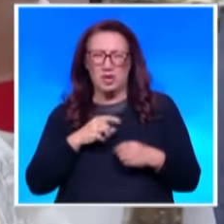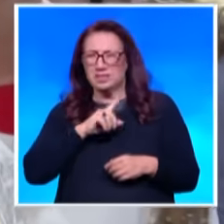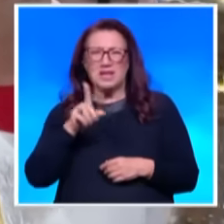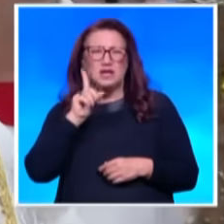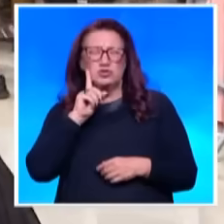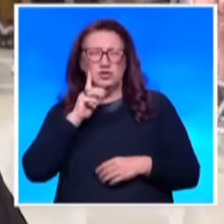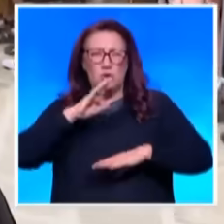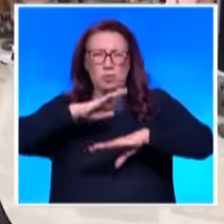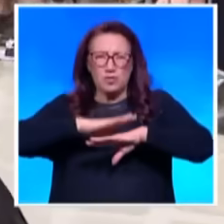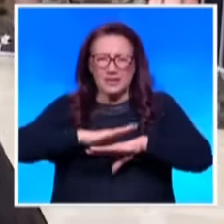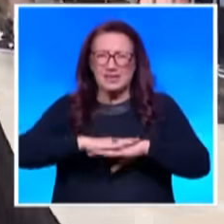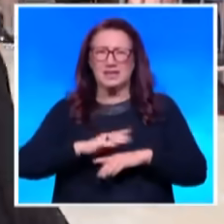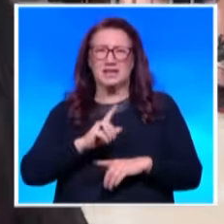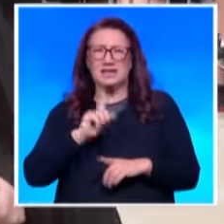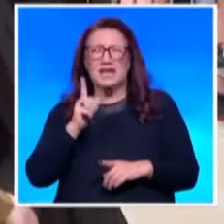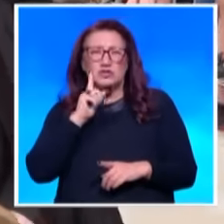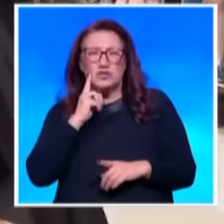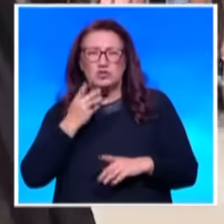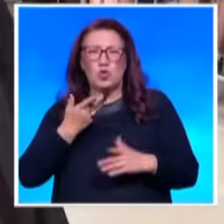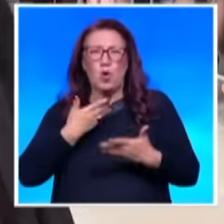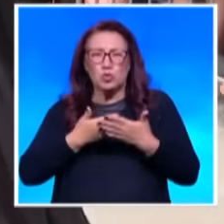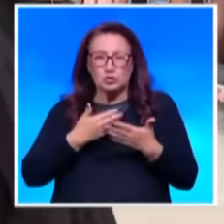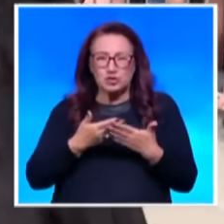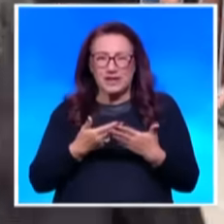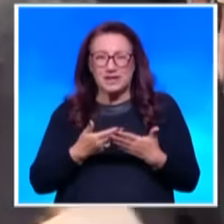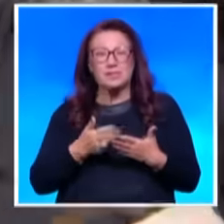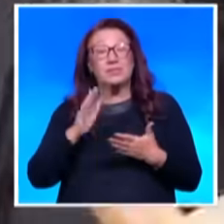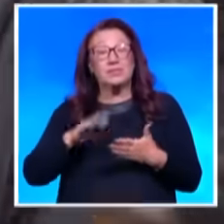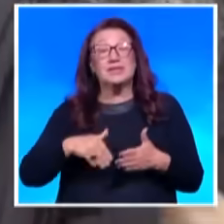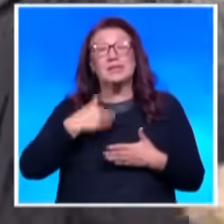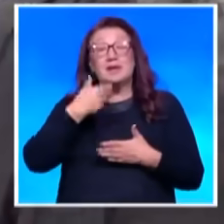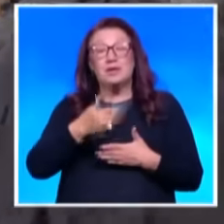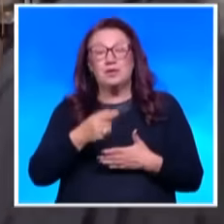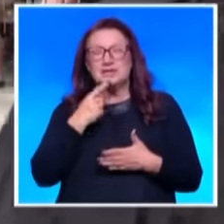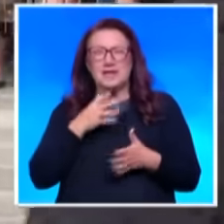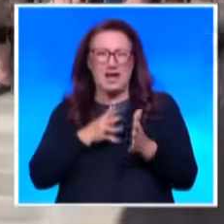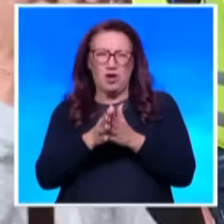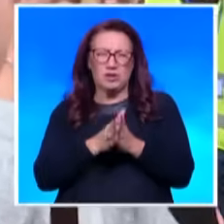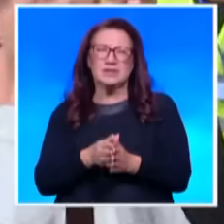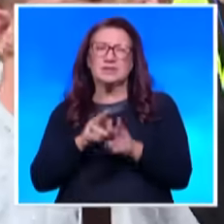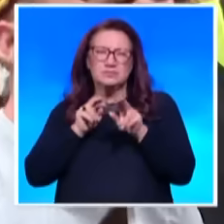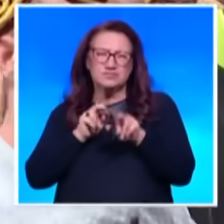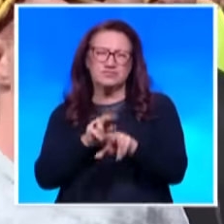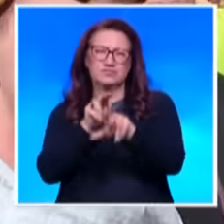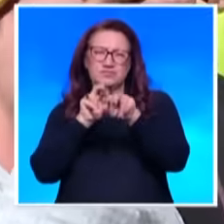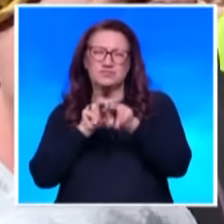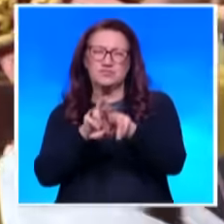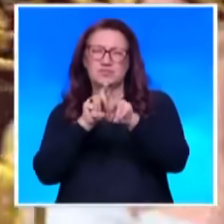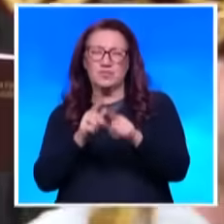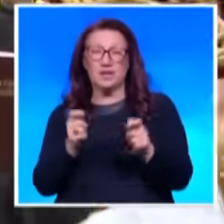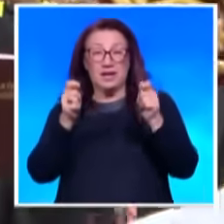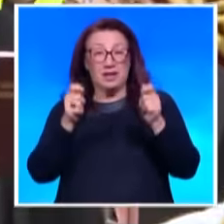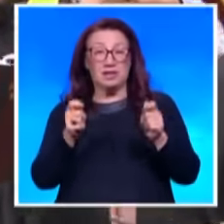и отношения. А после множеството последва изнесената икона на Богородица Троеручица до мястото